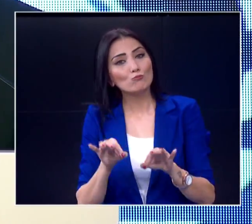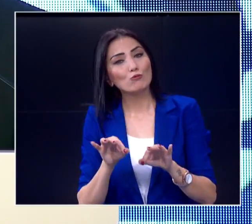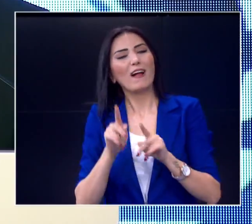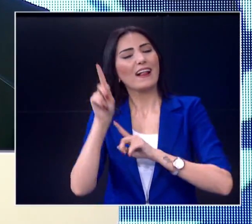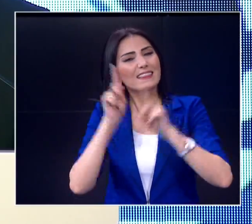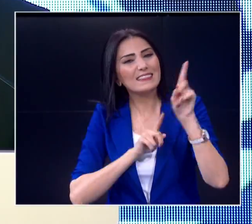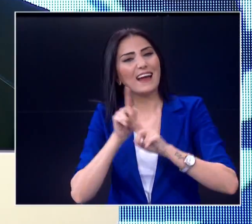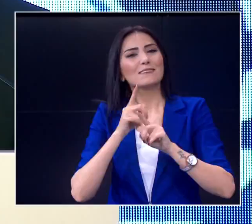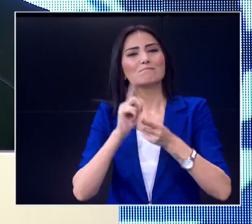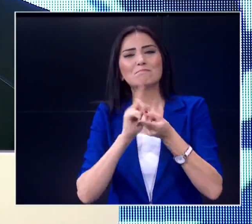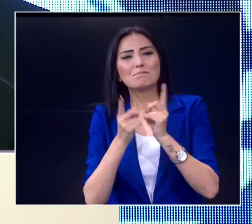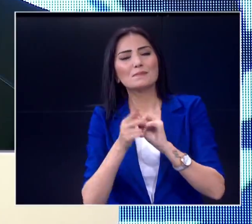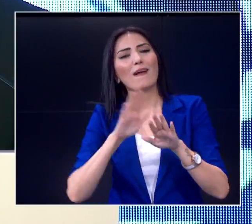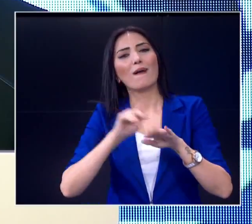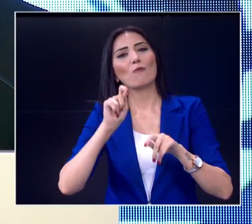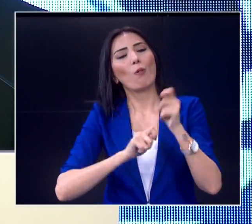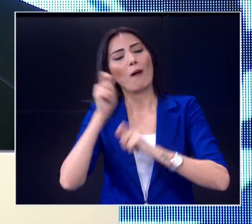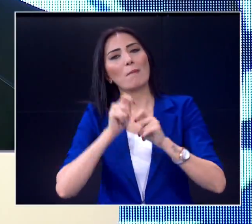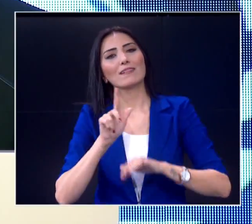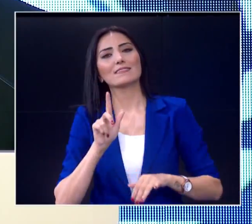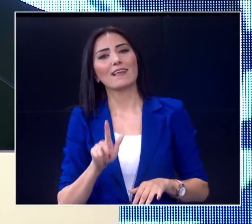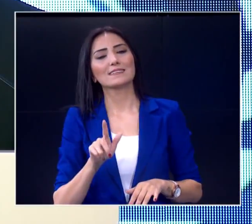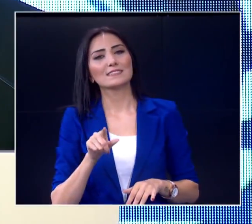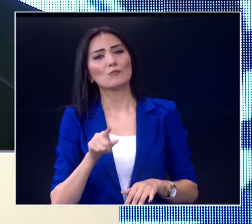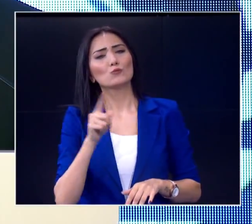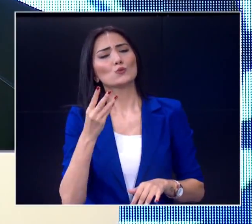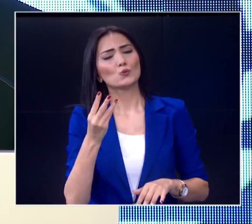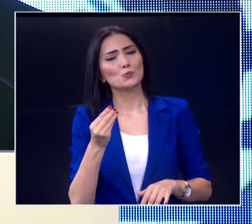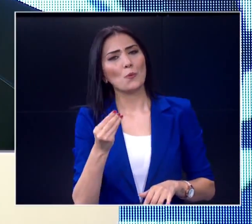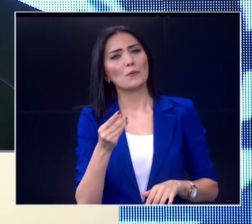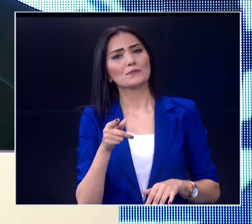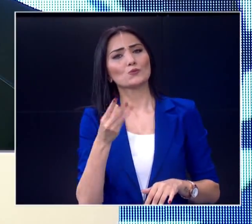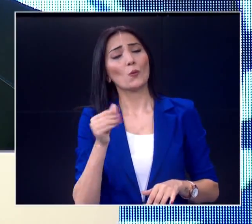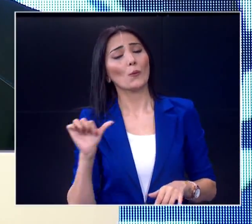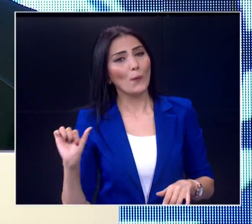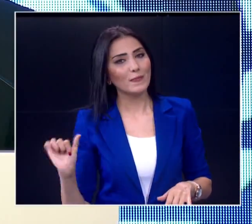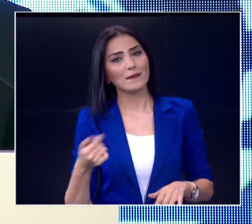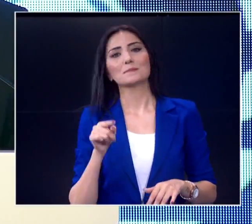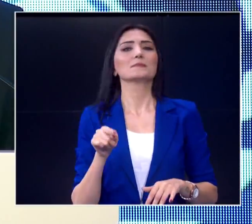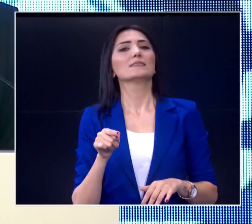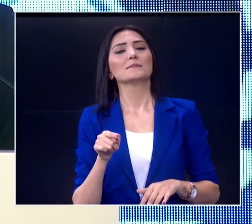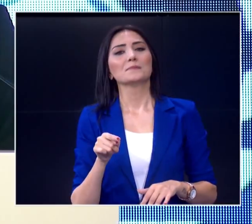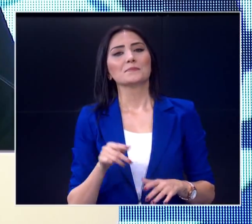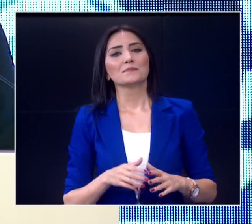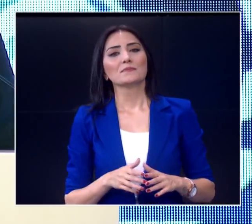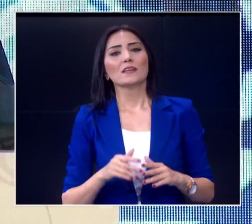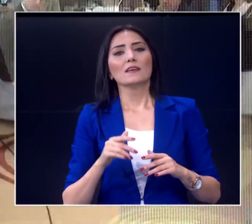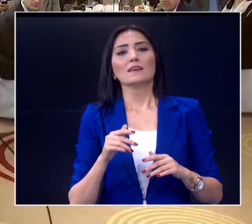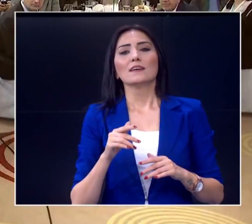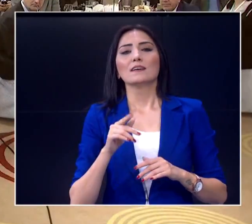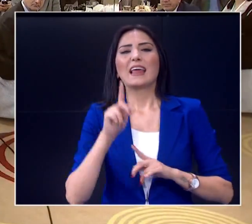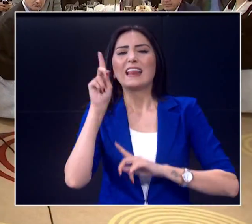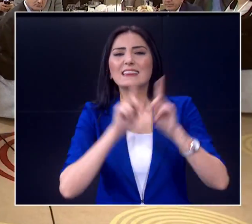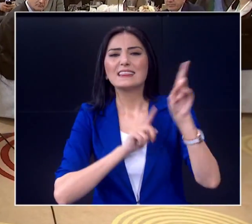mecraları kullanmak gerekiyor. Bu çok ama çok önemli. Sosyal